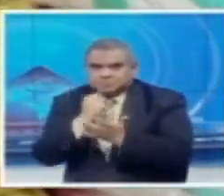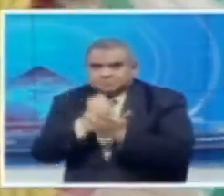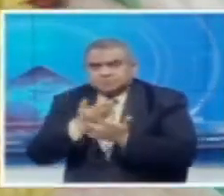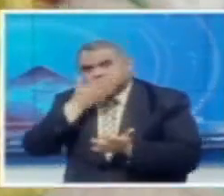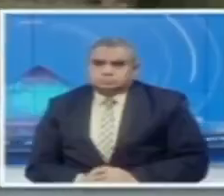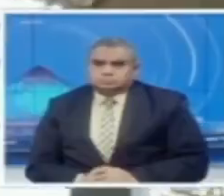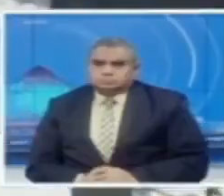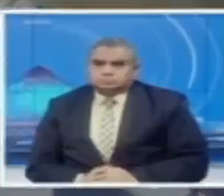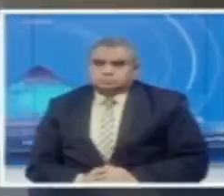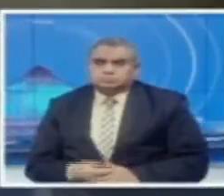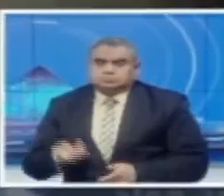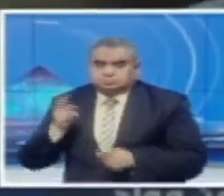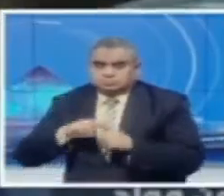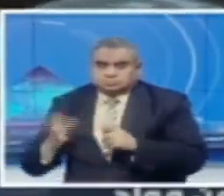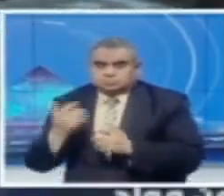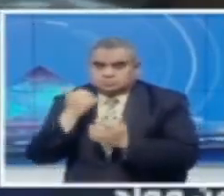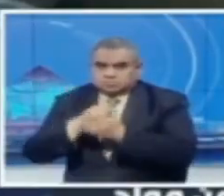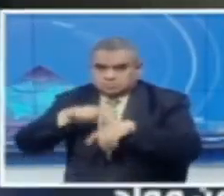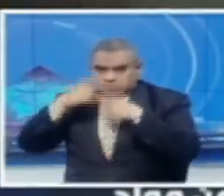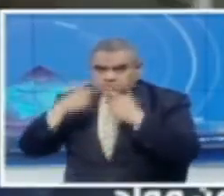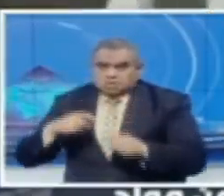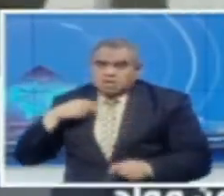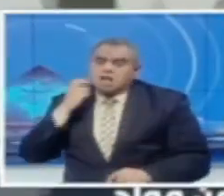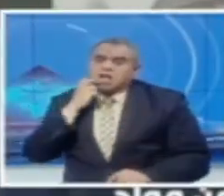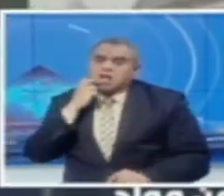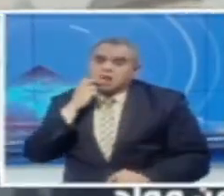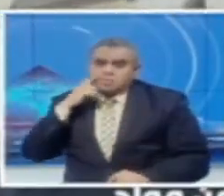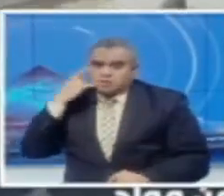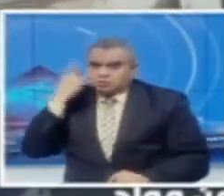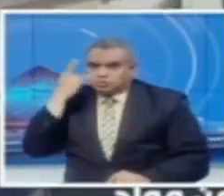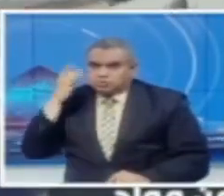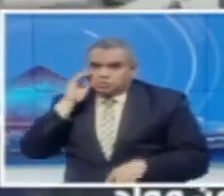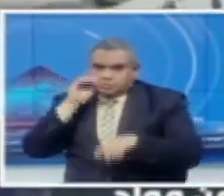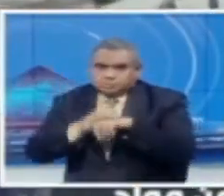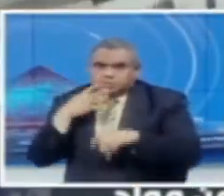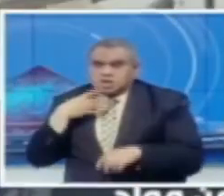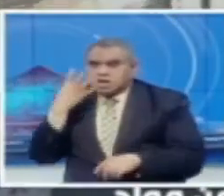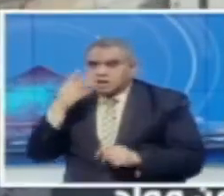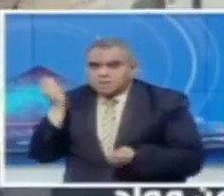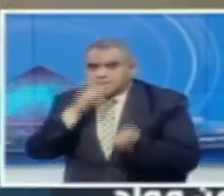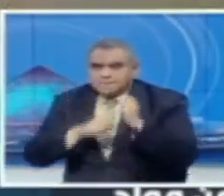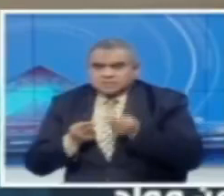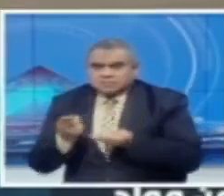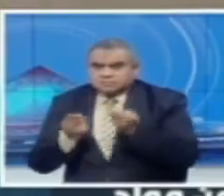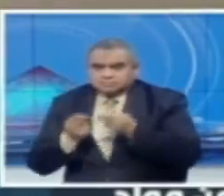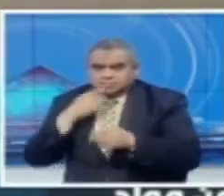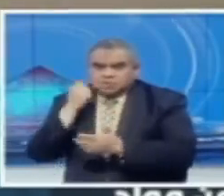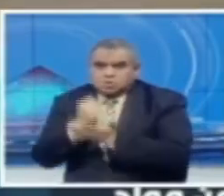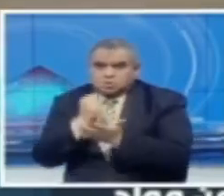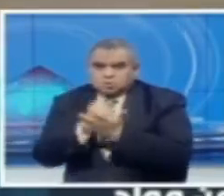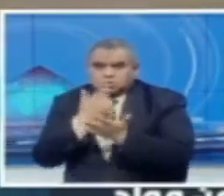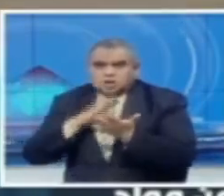لشركات وهمية. وبنطاق مديرية أمن القليوبية تمكنت الإدارة من ضبط 4 مصانع بدون ترخيص لإنتاج وتعبئة